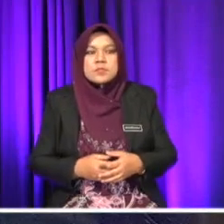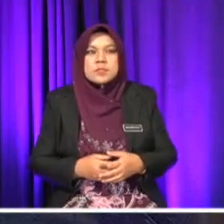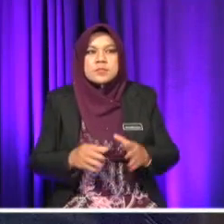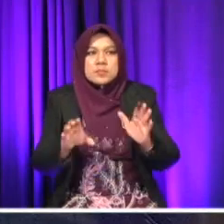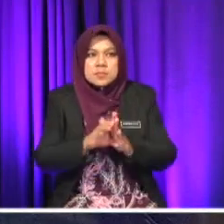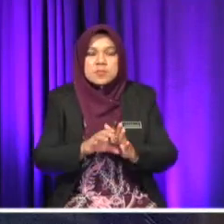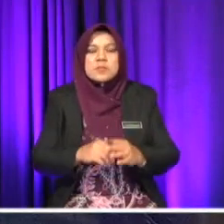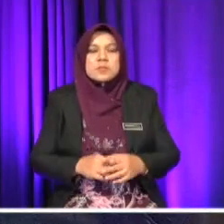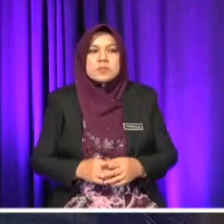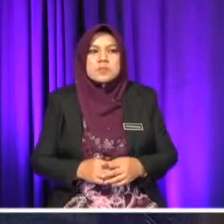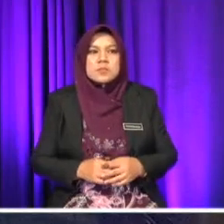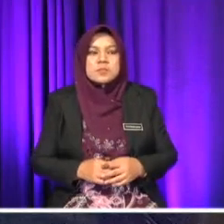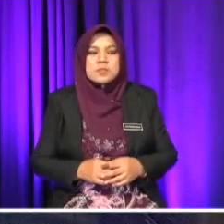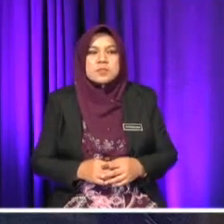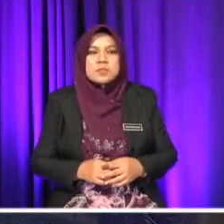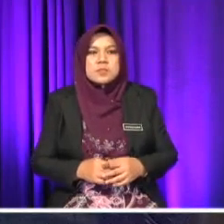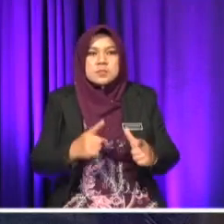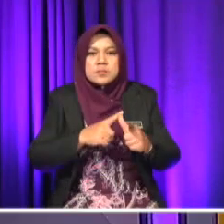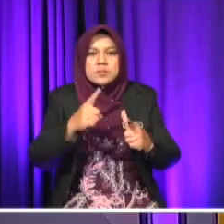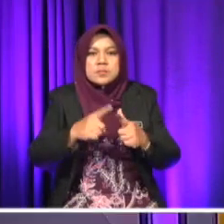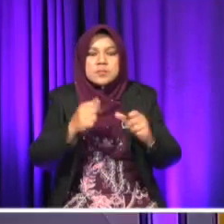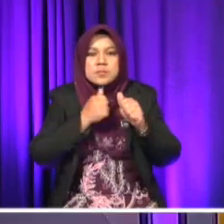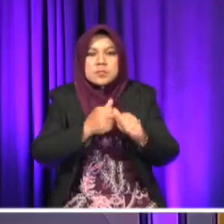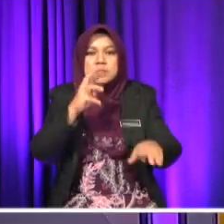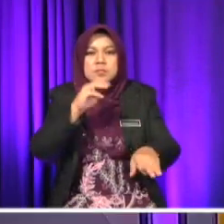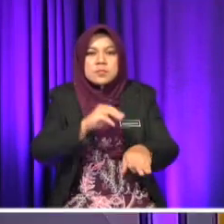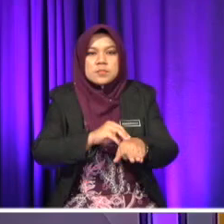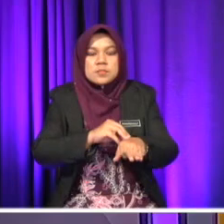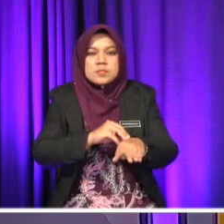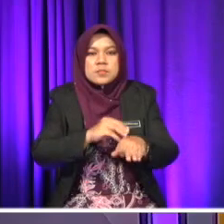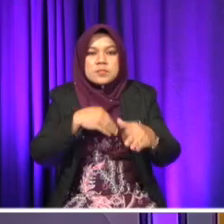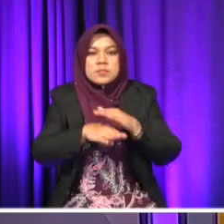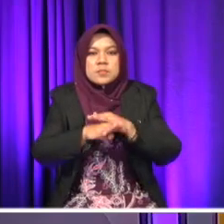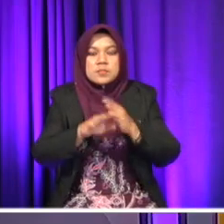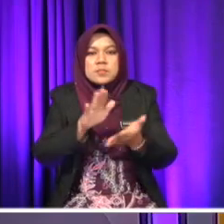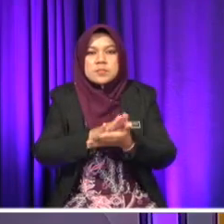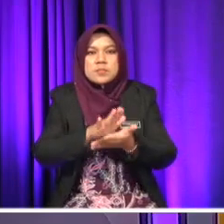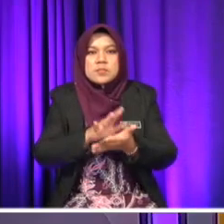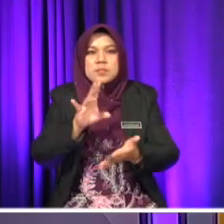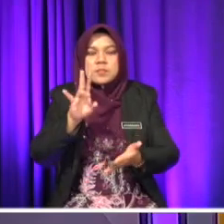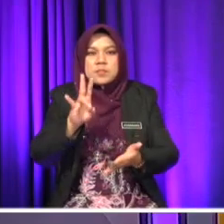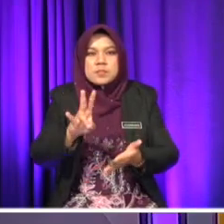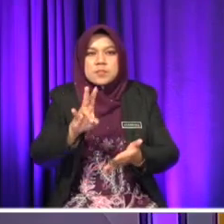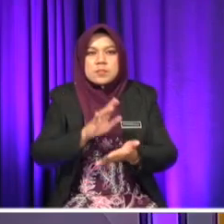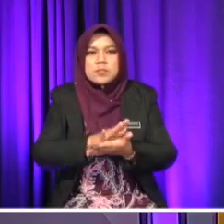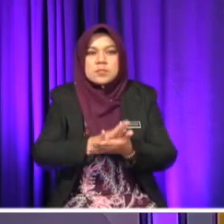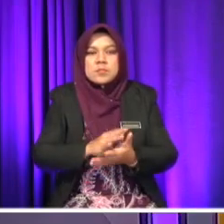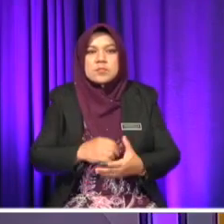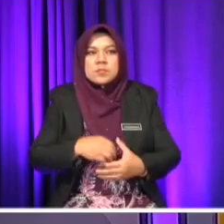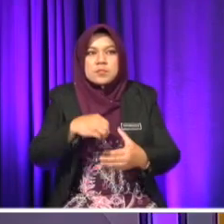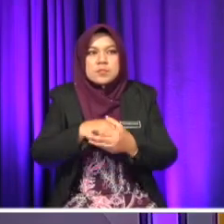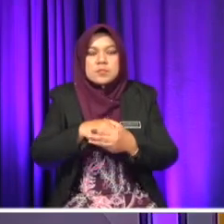contoh kemudian menempati masa masuk sekolah pukul berapa 7 pagi udah ada di tempat